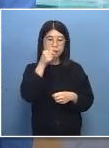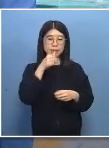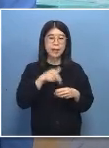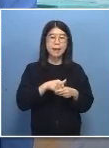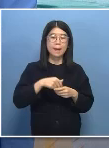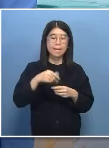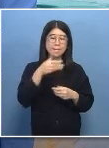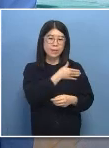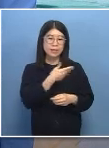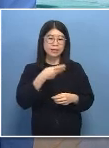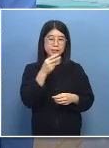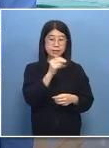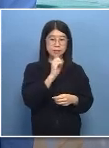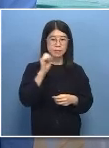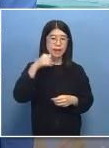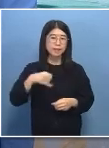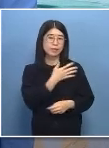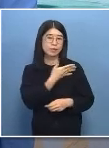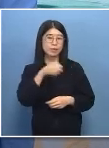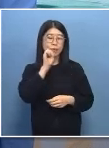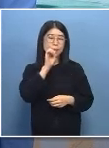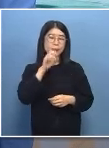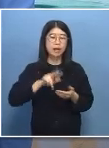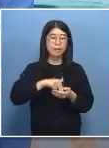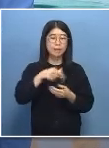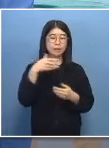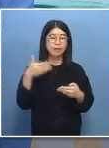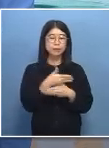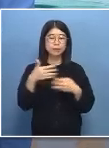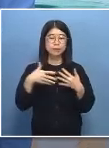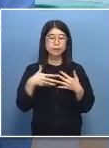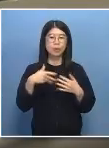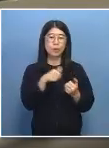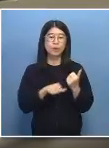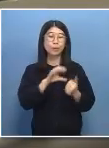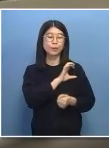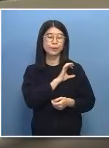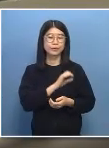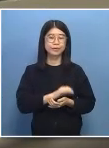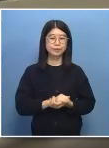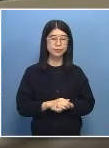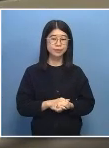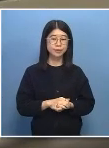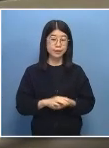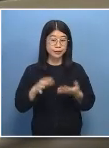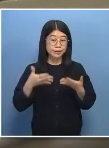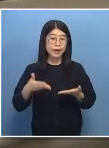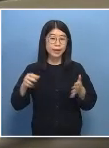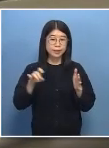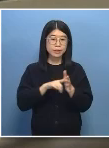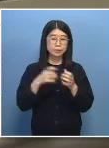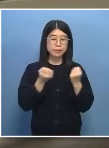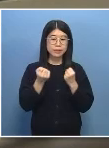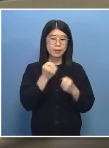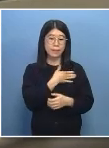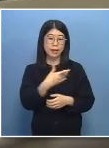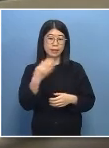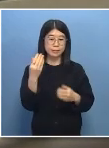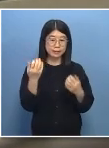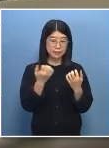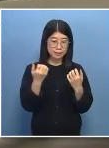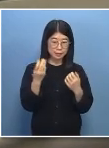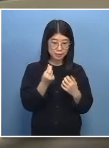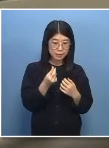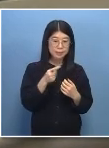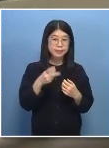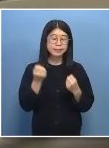會諮詢立法會交通事務委員會。由鄧永琳報導。 而家電動車牌費係以車嘅淨重